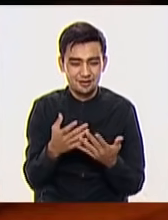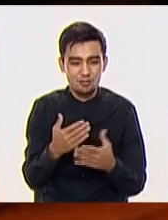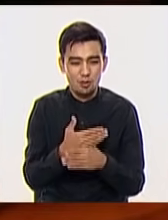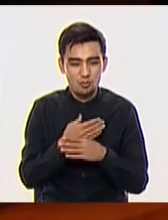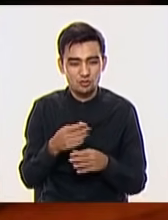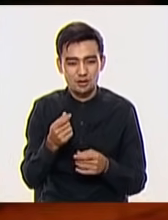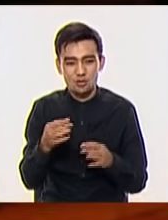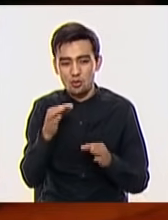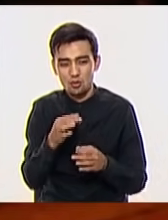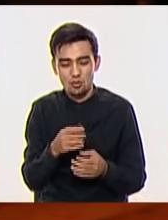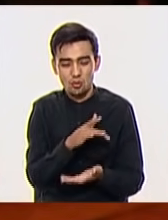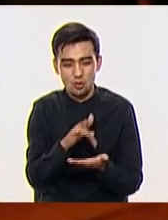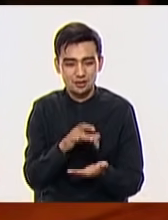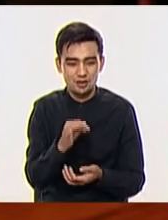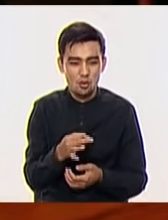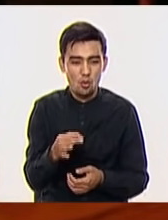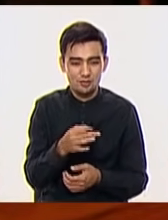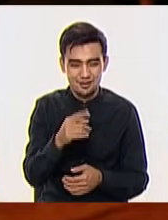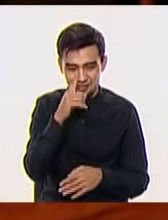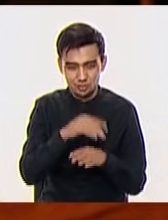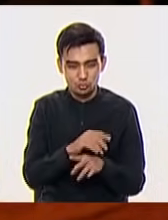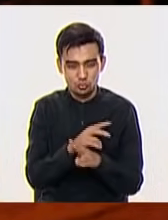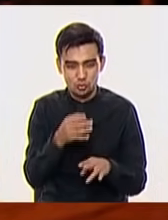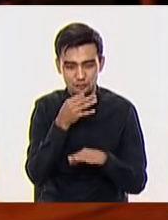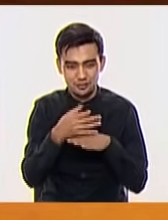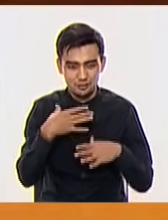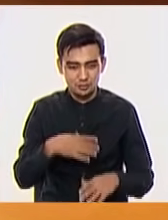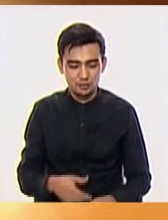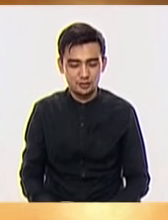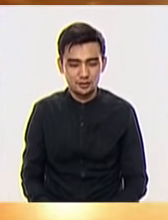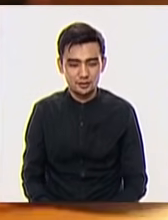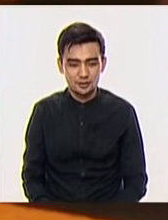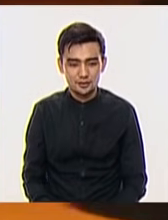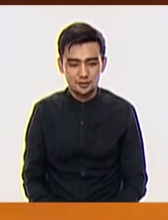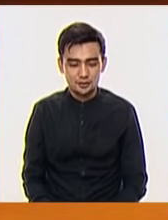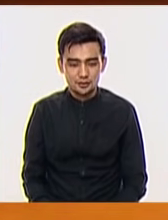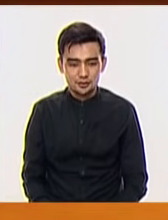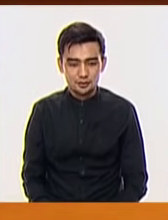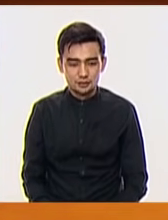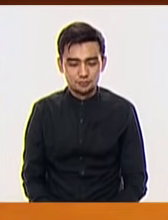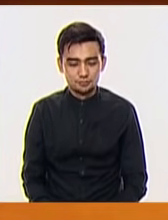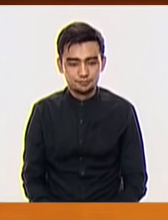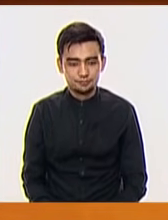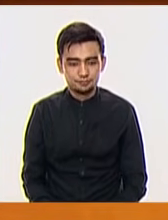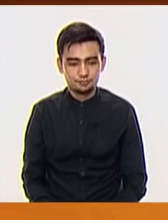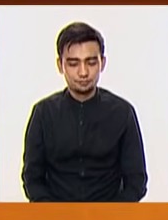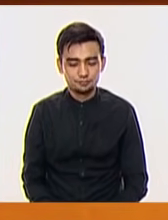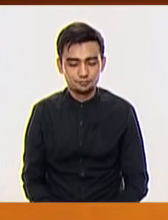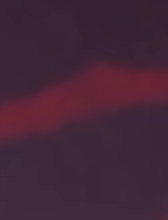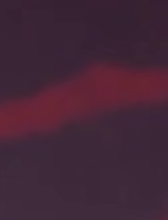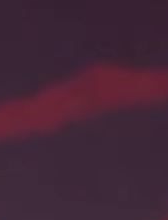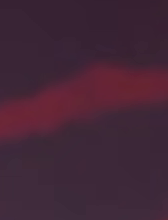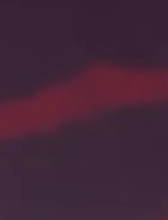және облыстық әкімдік әзірге сұхбат бермеді. Абай Нұржанов, Рахымжан Сқақов, Информ бюро, Қызылорда